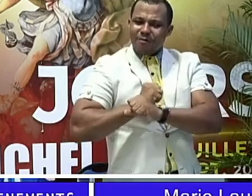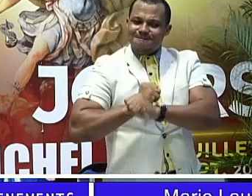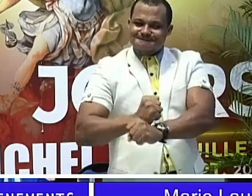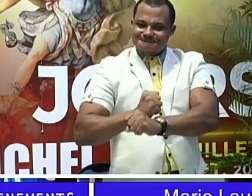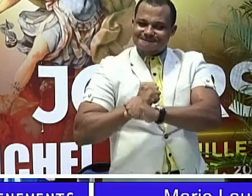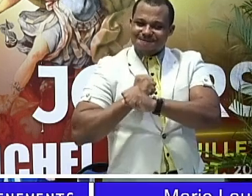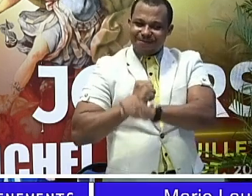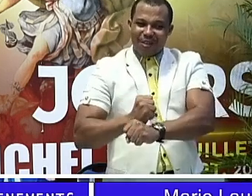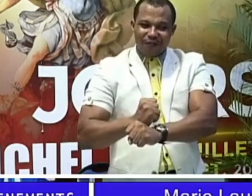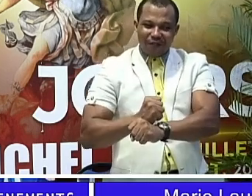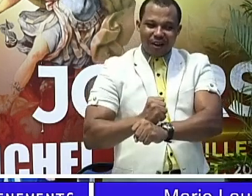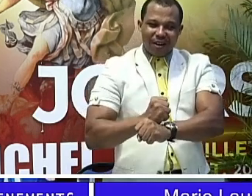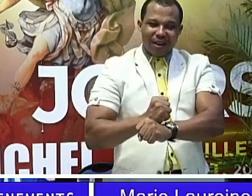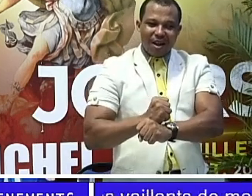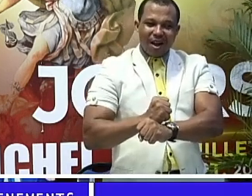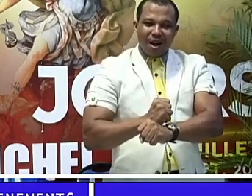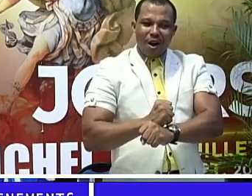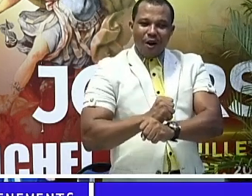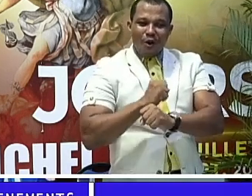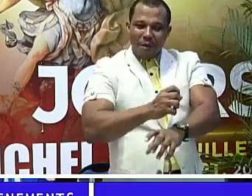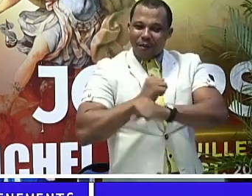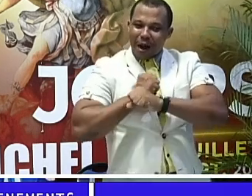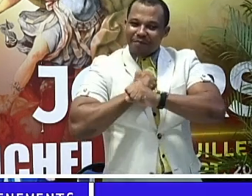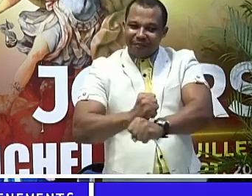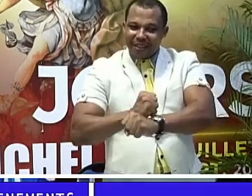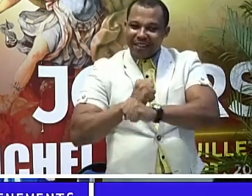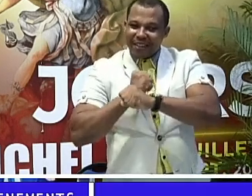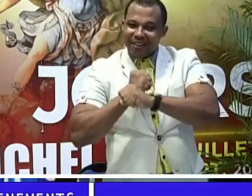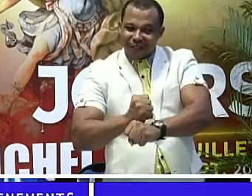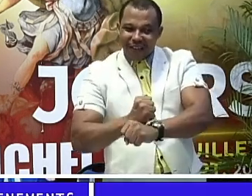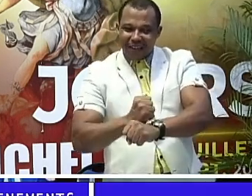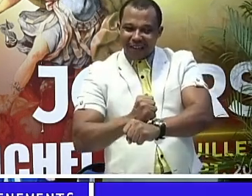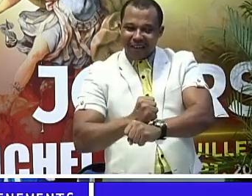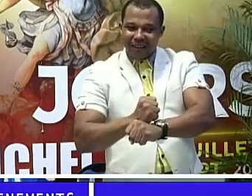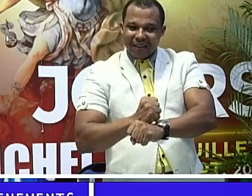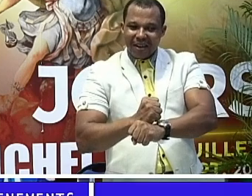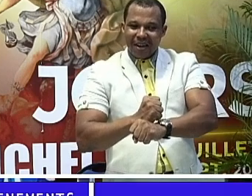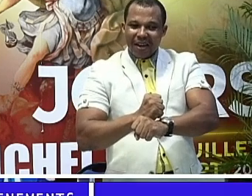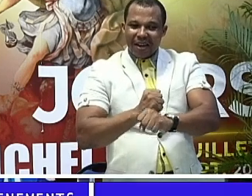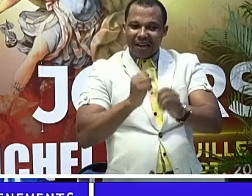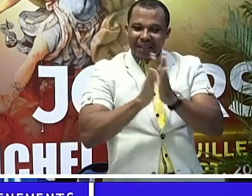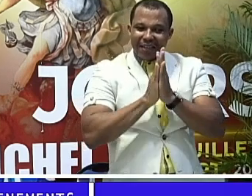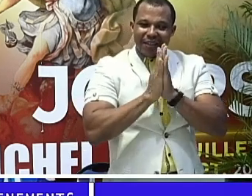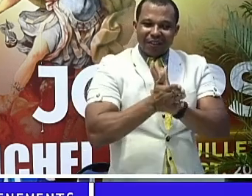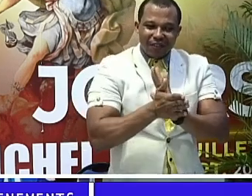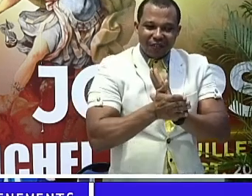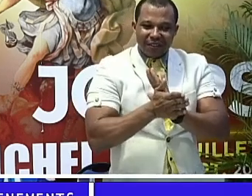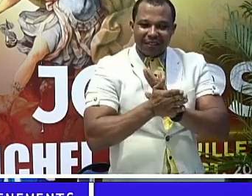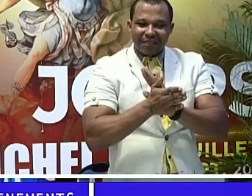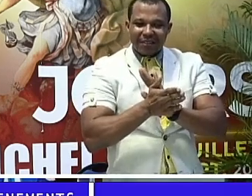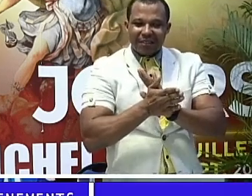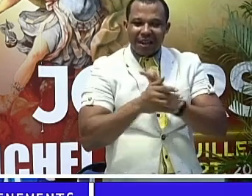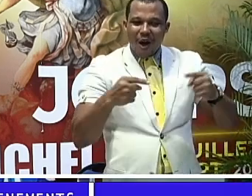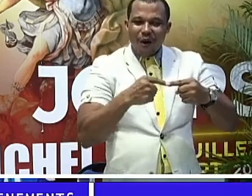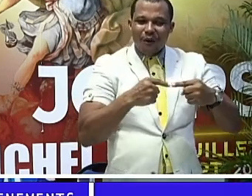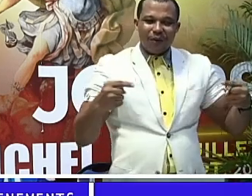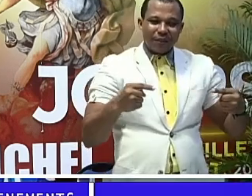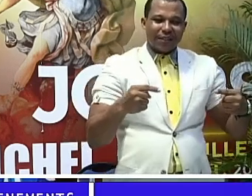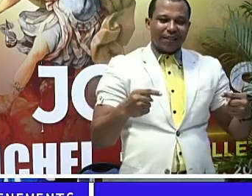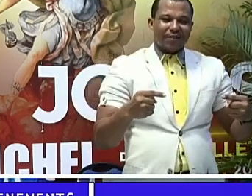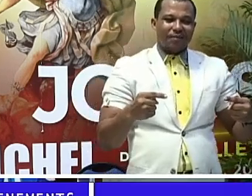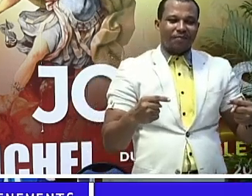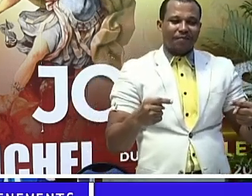pour un temps vini pour ces hommes qui t'as défendu telle valeur qui viennent contraire à ça ouais, défendre. Il y a un problème ça dans la politique